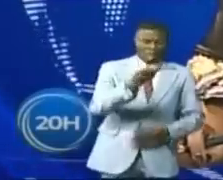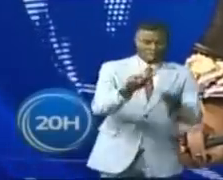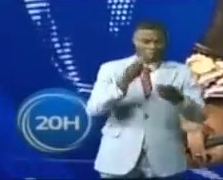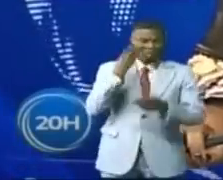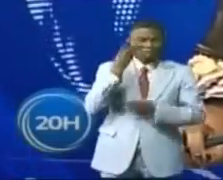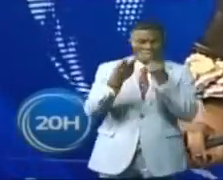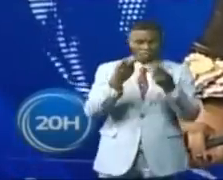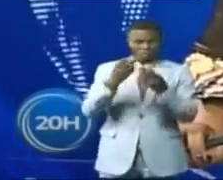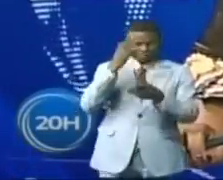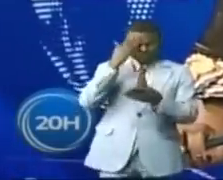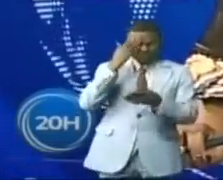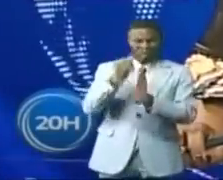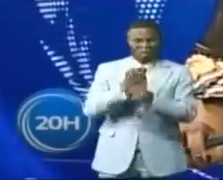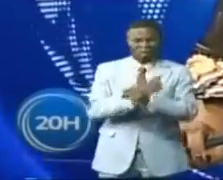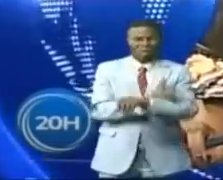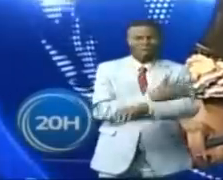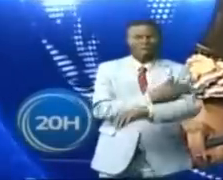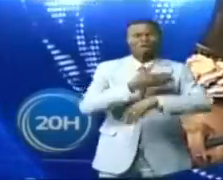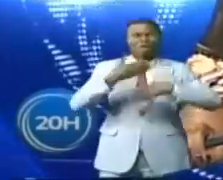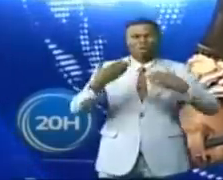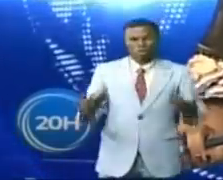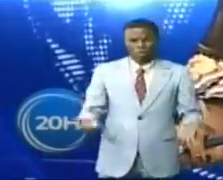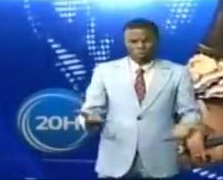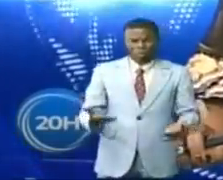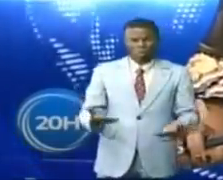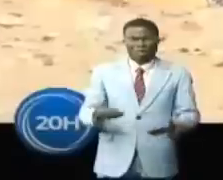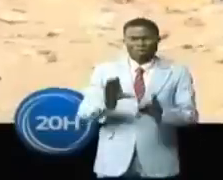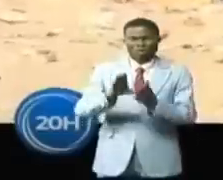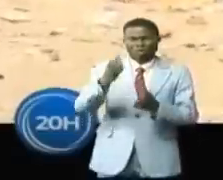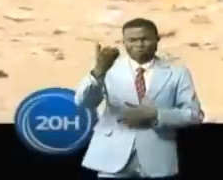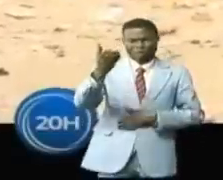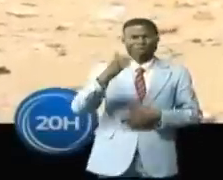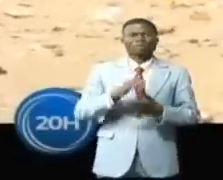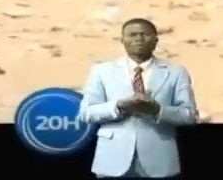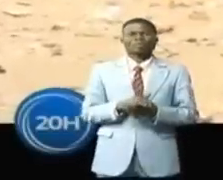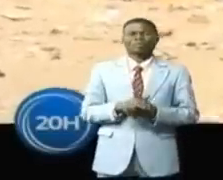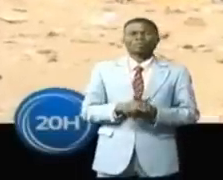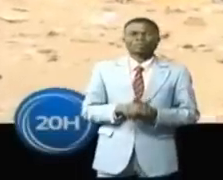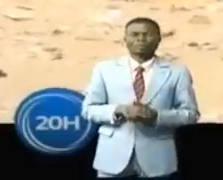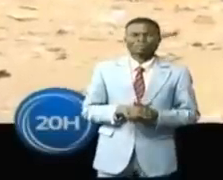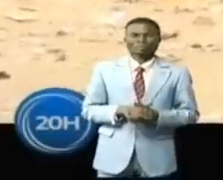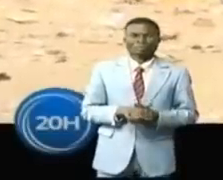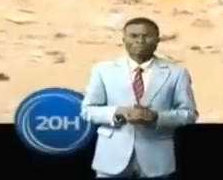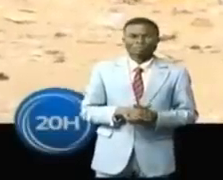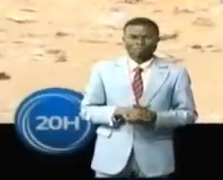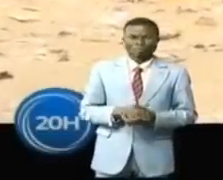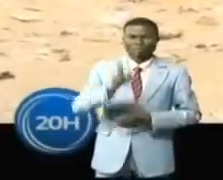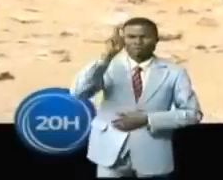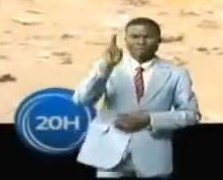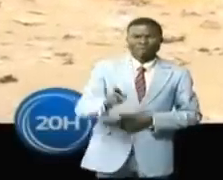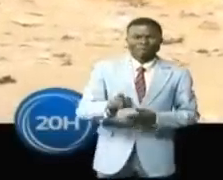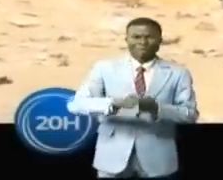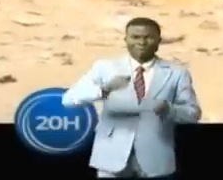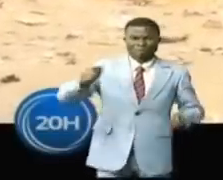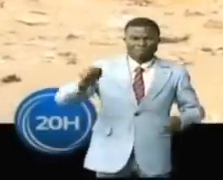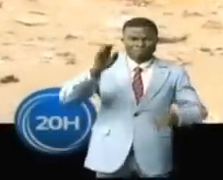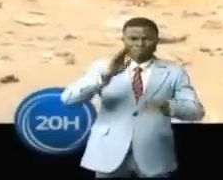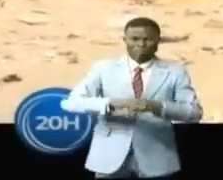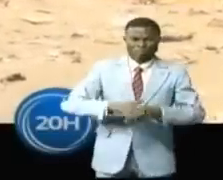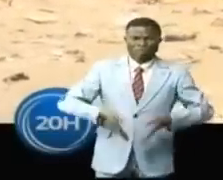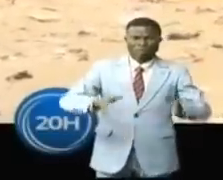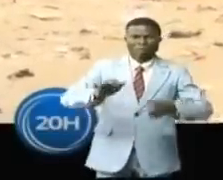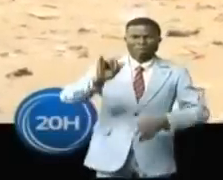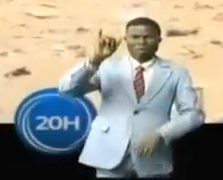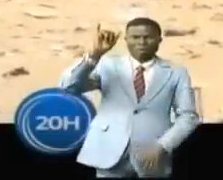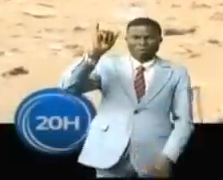afin de s'enquérir de l'évolution des travaux. Constance Mananga. Il ne reste plus que 200 mètres pour atteindre la route bypass dans la commune